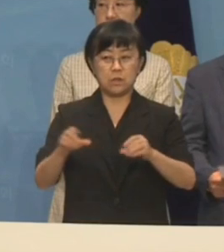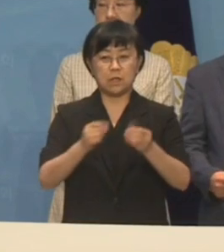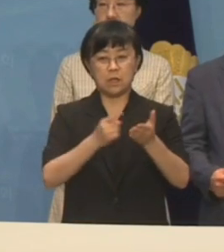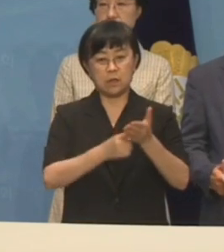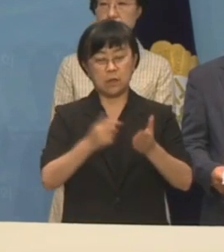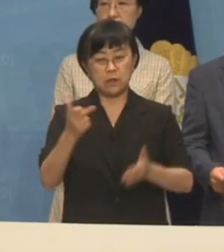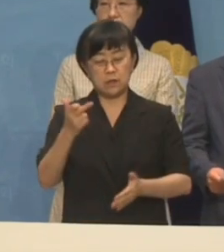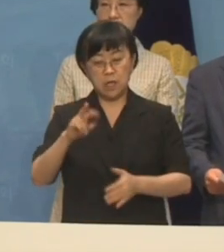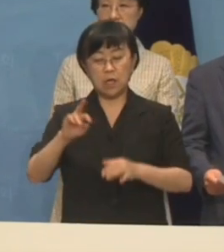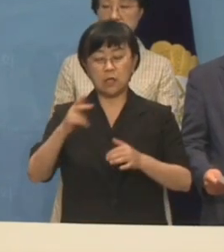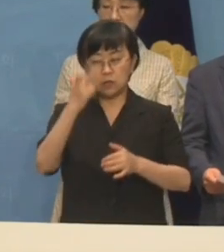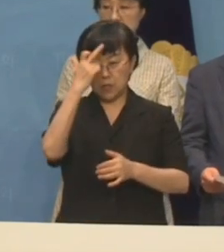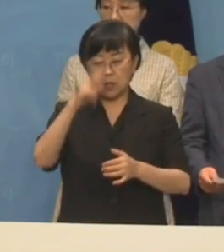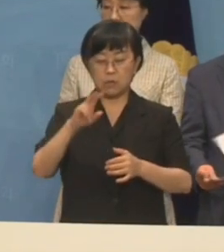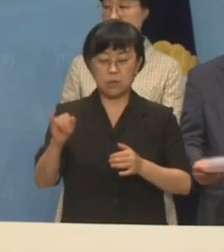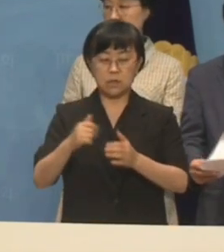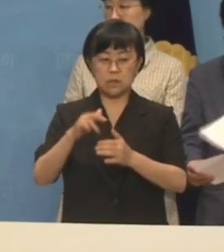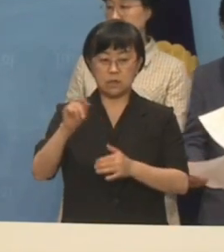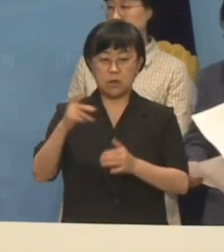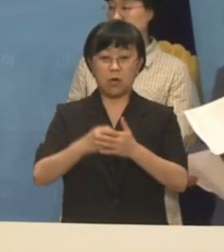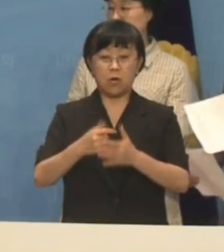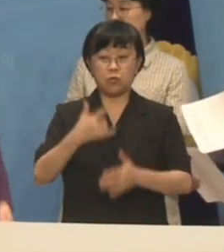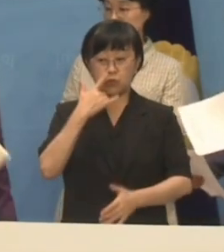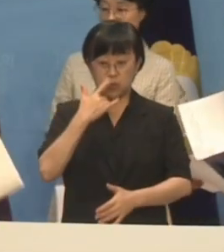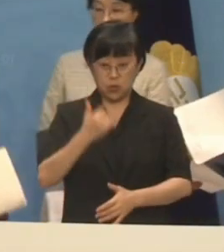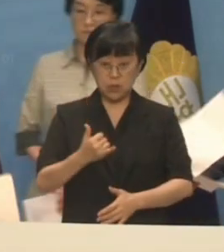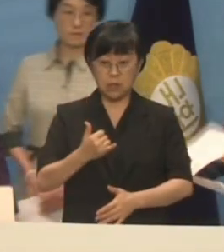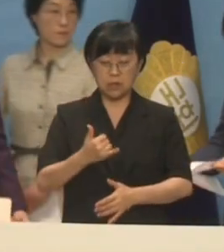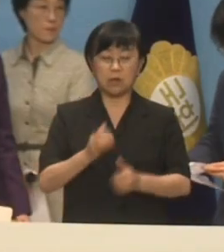또 최미정 학부모님께서 해주시겠습니다.